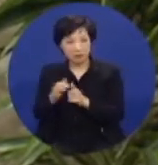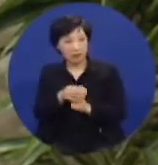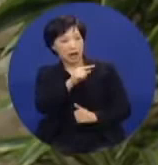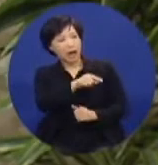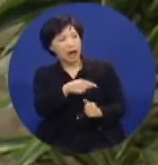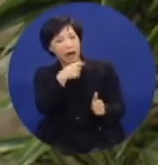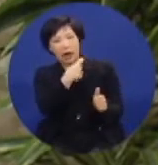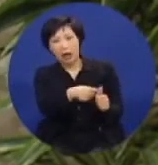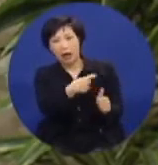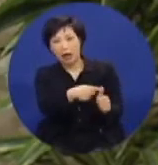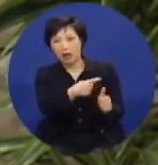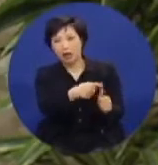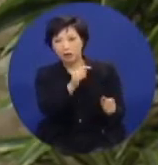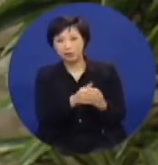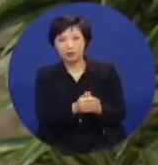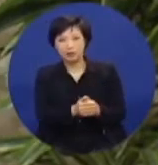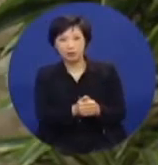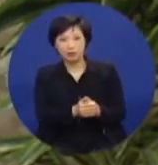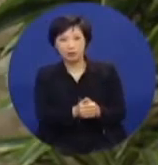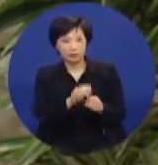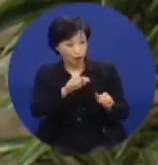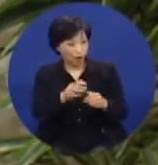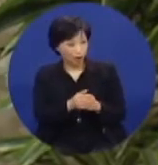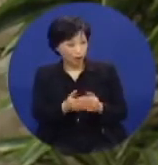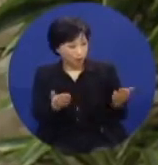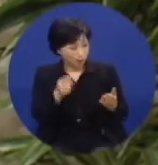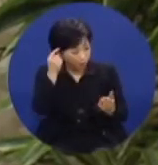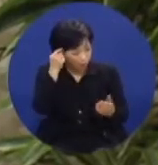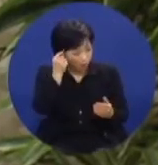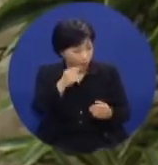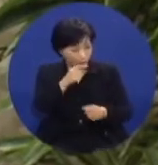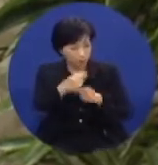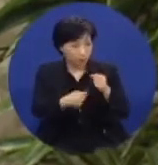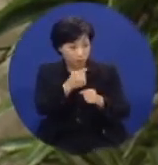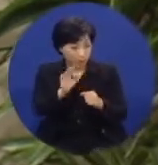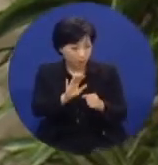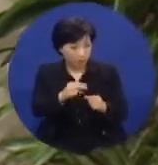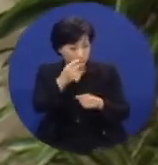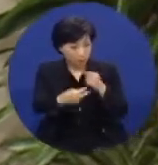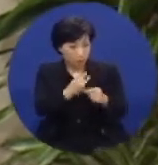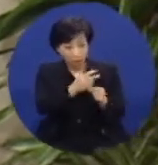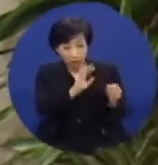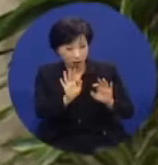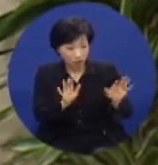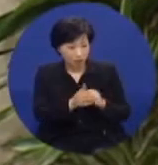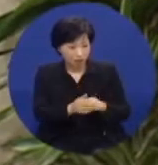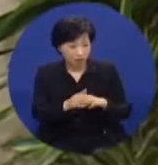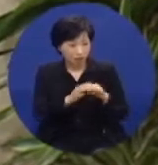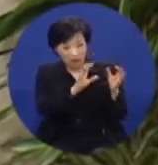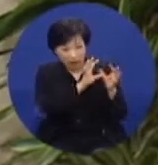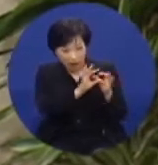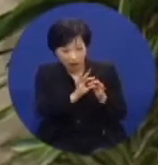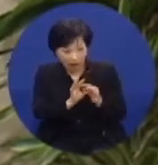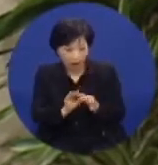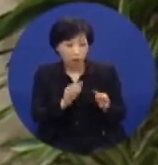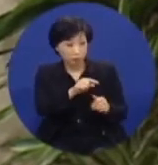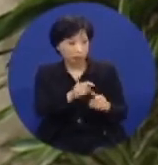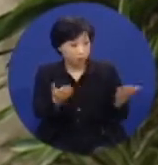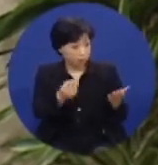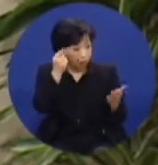마이어 일 년도 안 6 2년도 아니고 모델명 짓이냐 말이오 자기 전 재산을